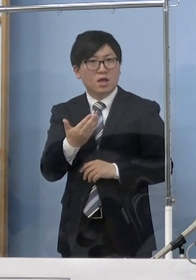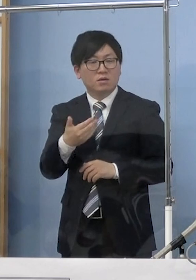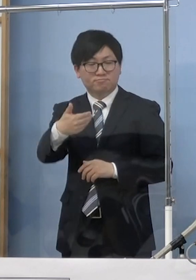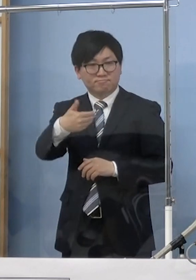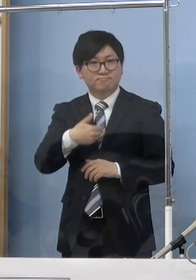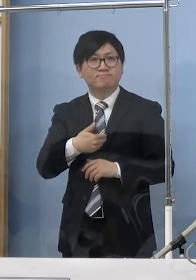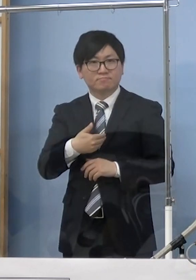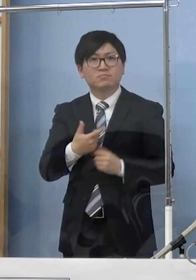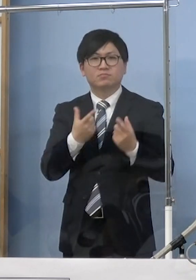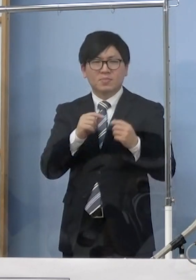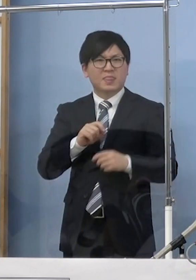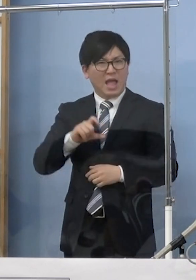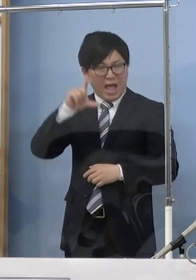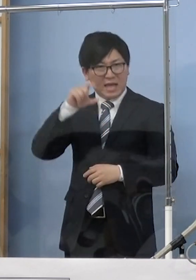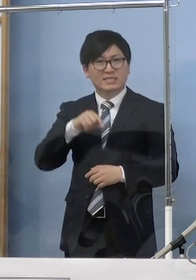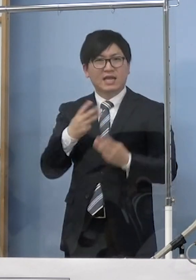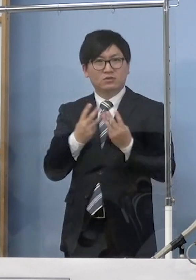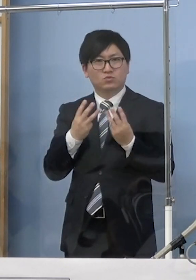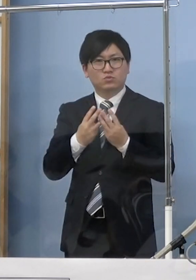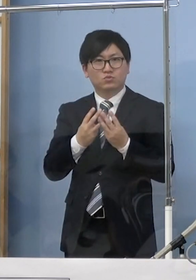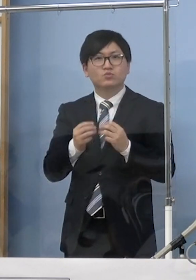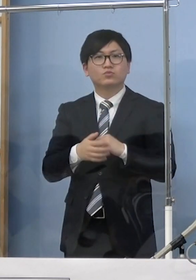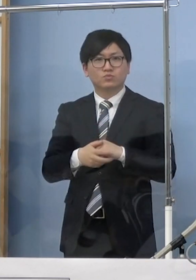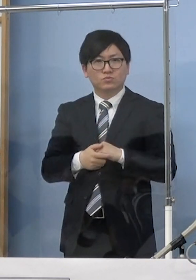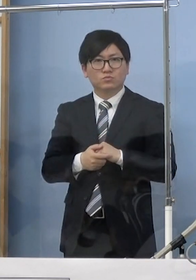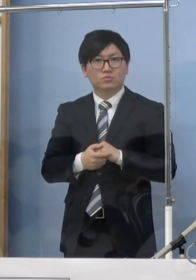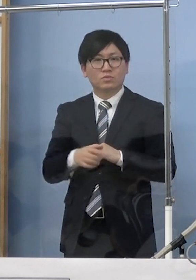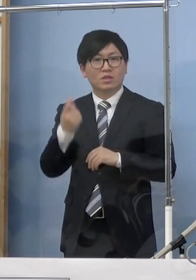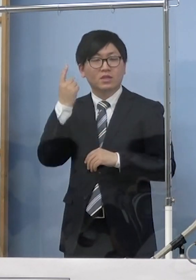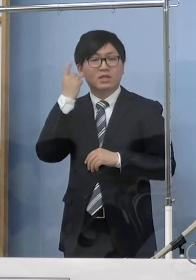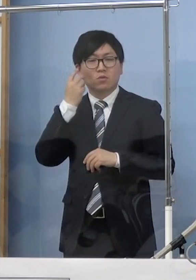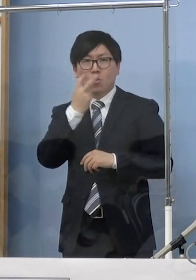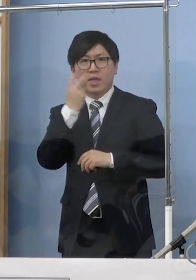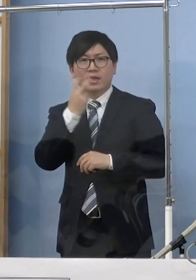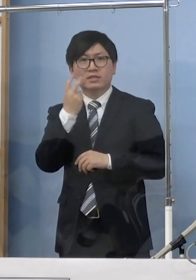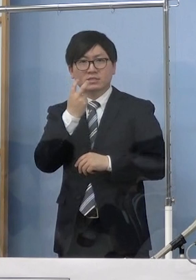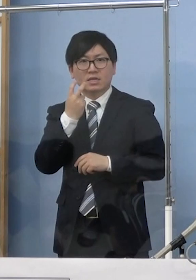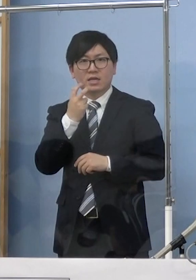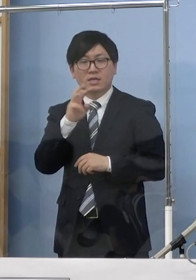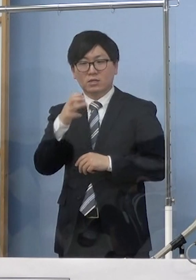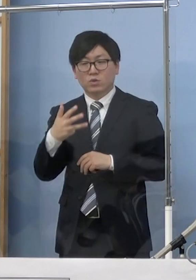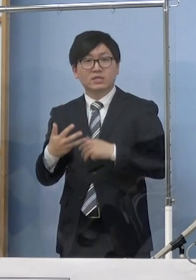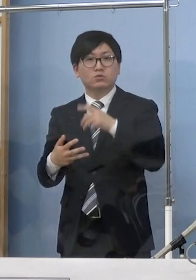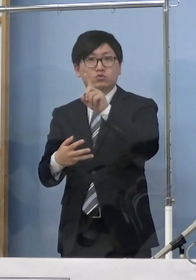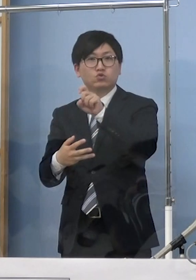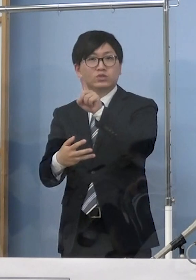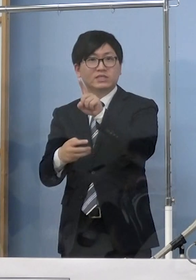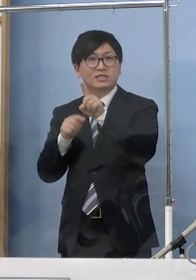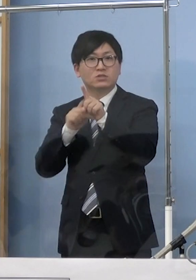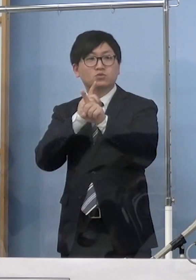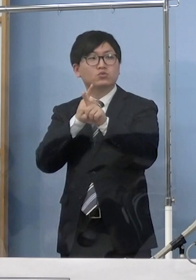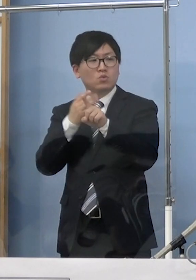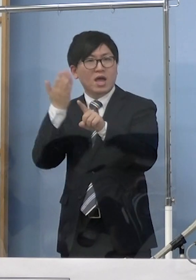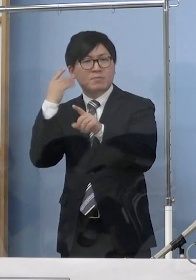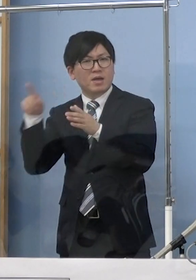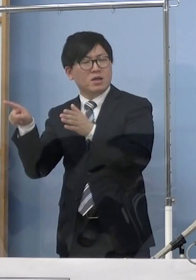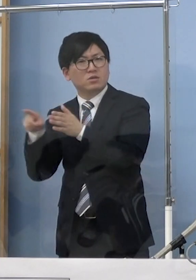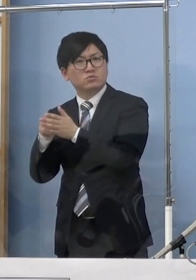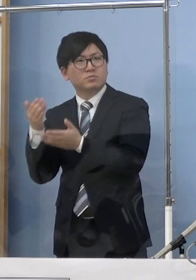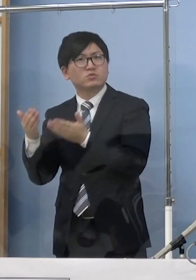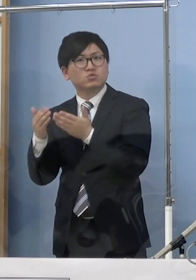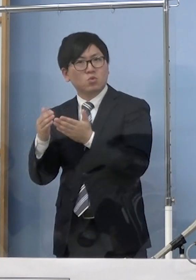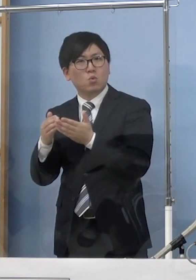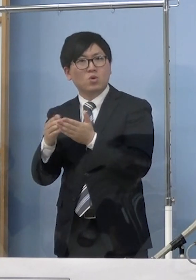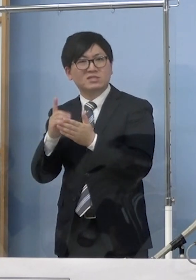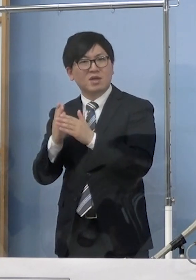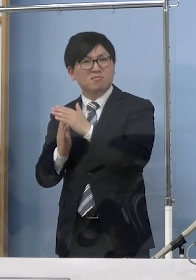今日の検査段階で38分の11までに来たのって、過去最大規模ですか？ まあ、